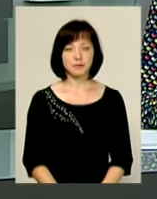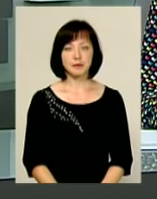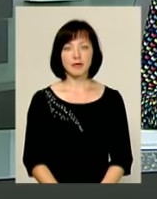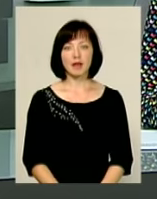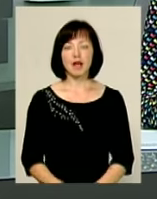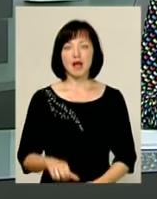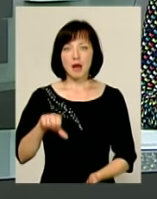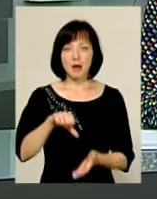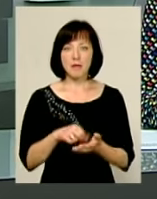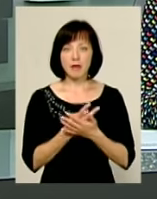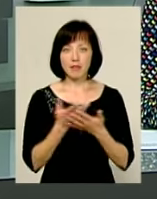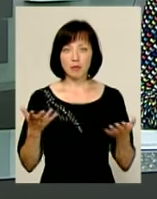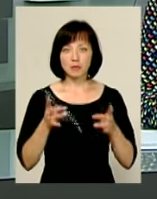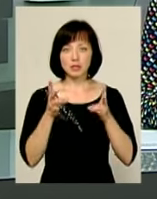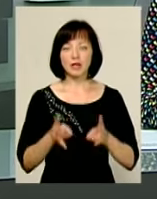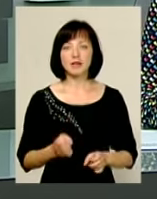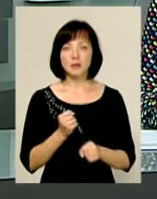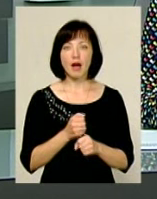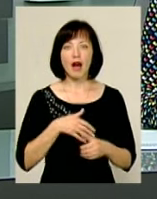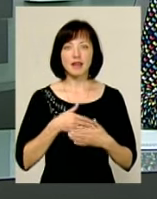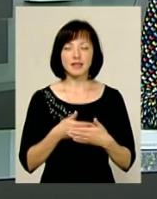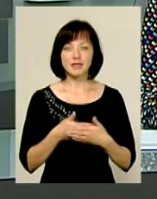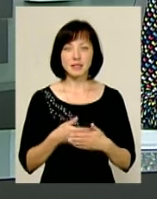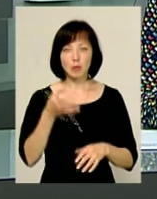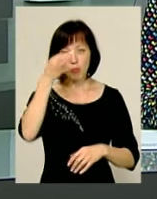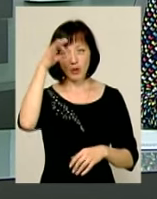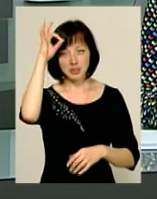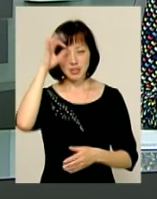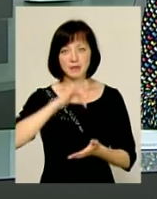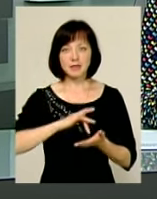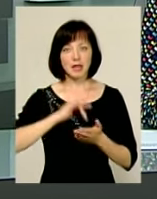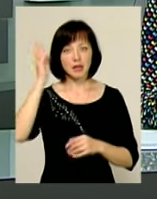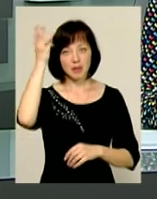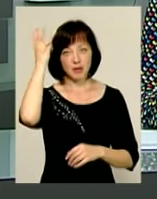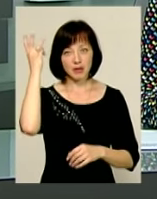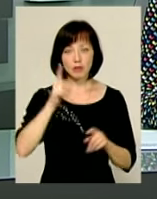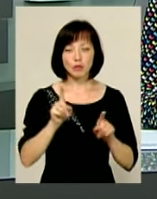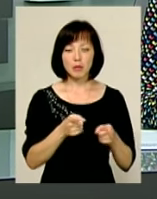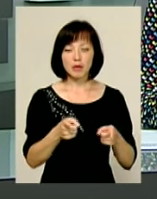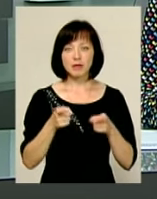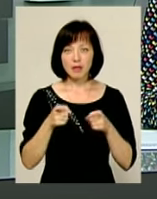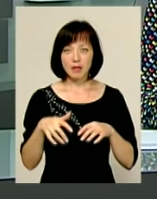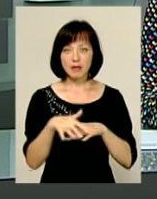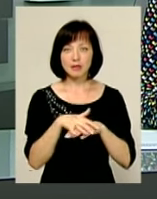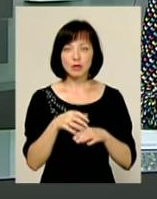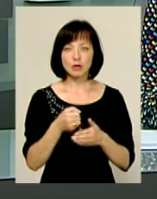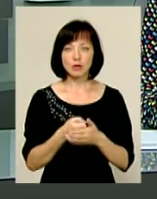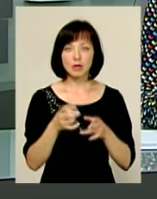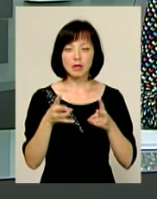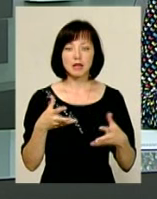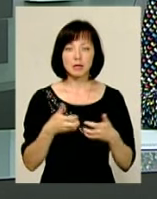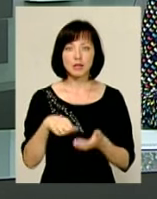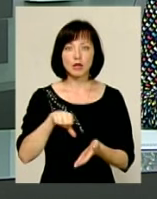Перфоманс із жертвами влаштували громадські активісти та поліціянти в центрі Хмельницького, аби привернути населення до ДТП за